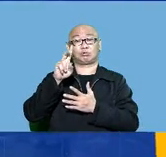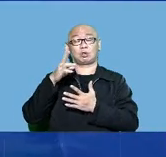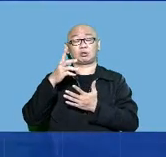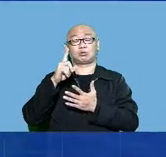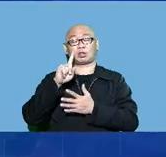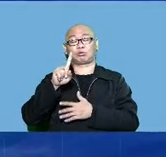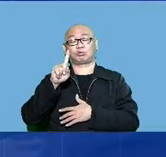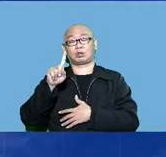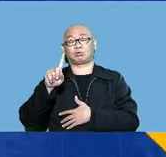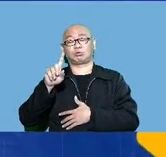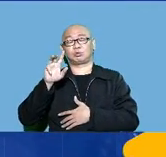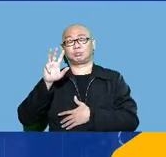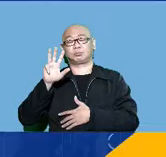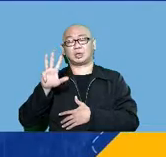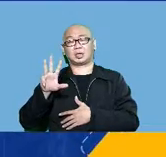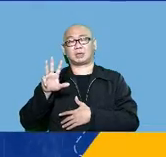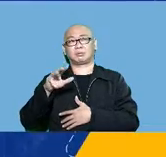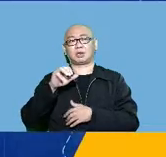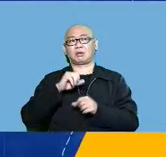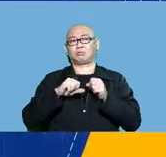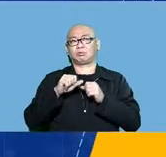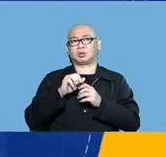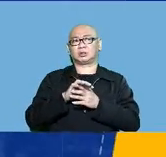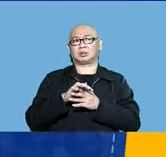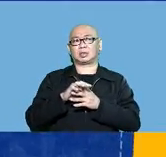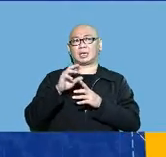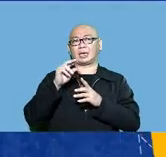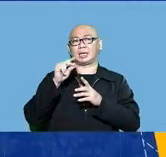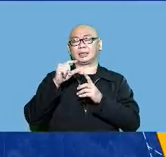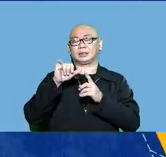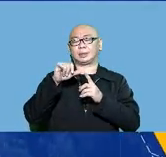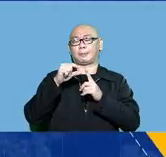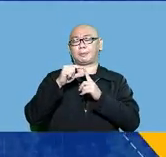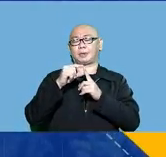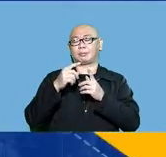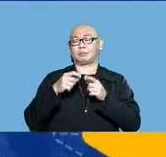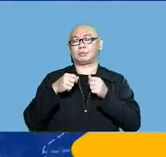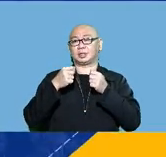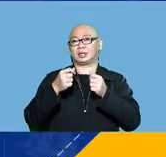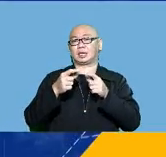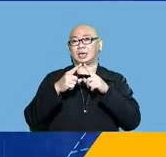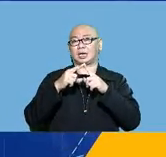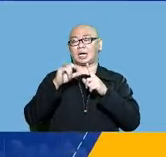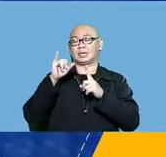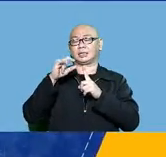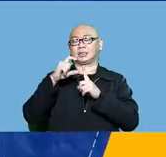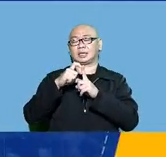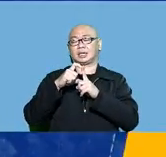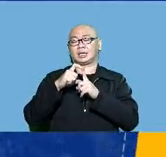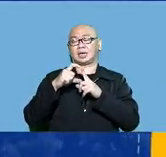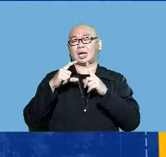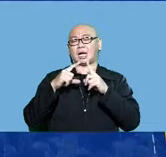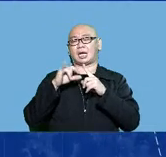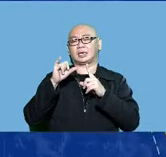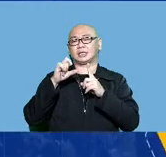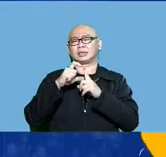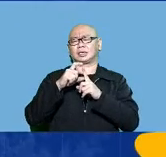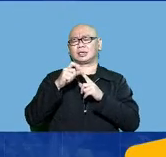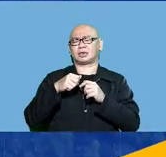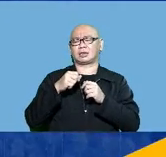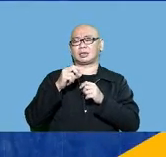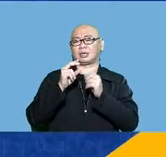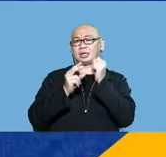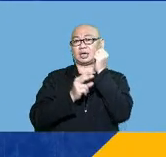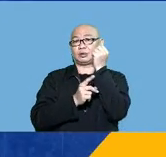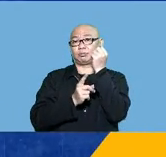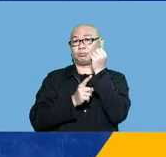119, melakukan RJP dan memberikan AED. AED adalah respon masyarakat dari